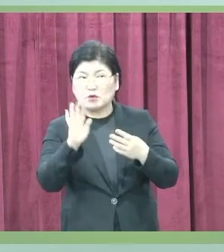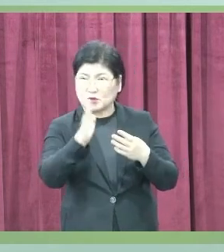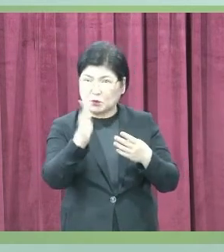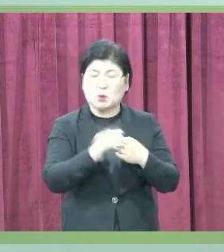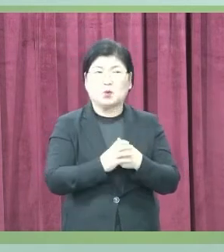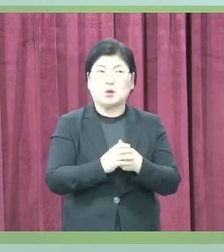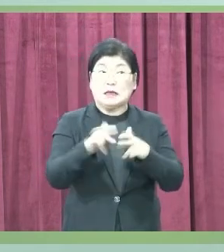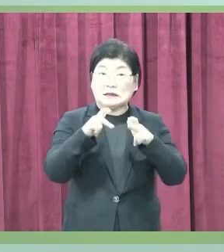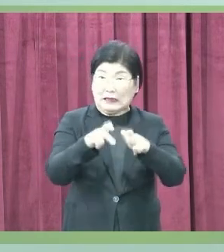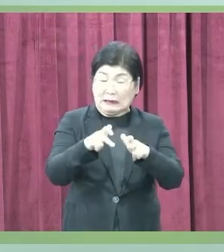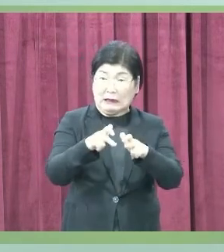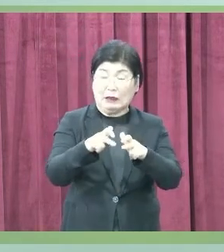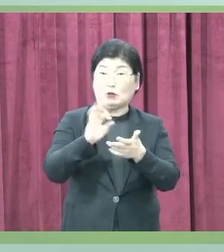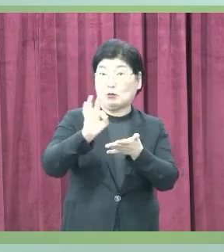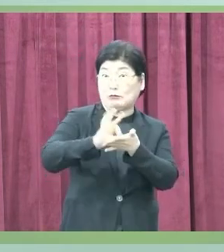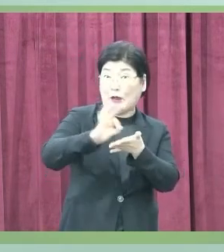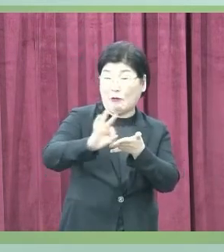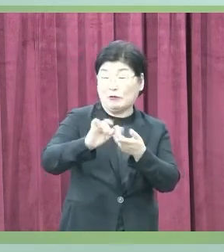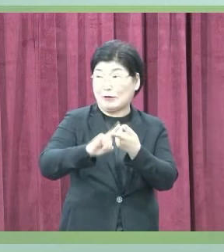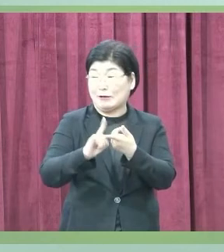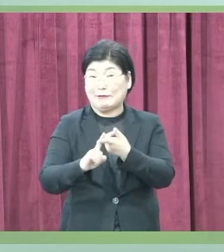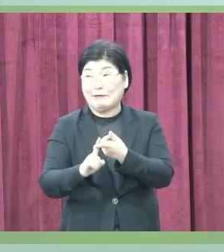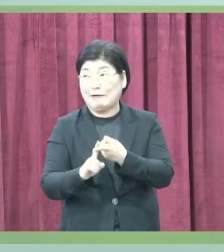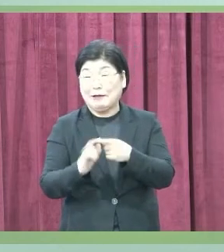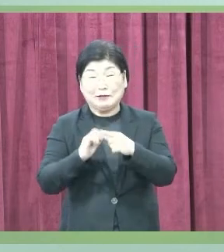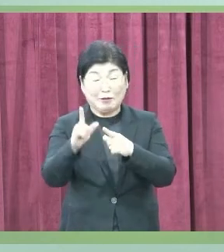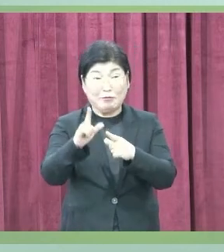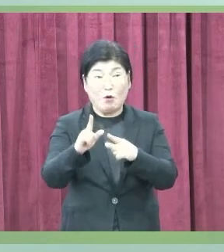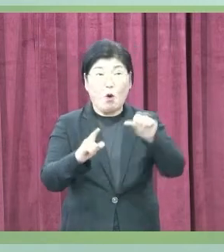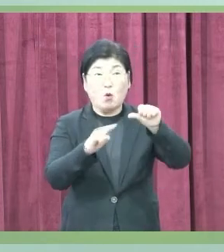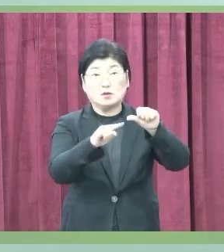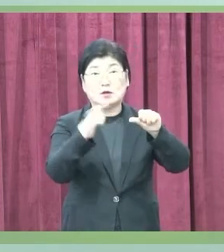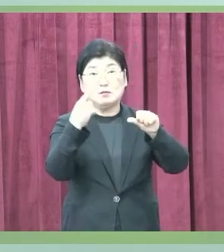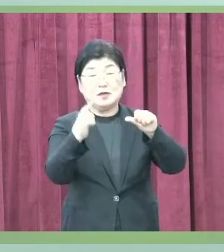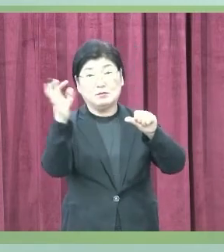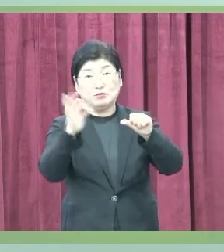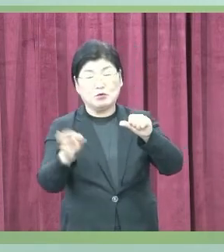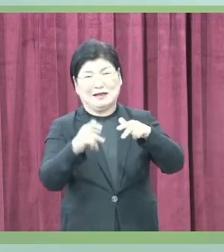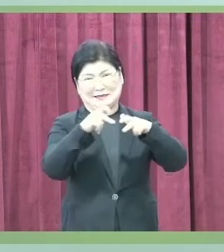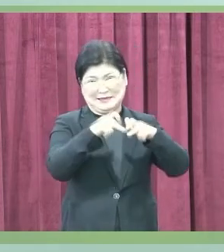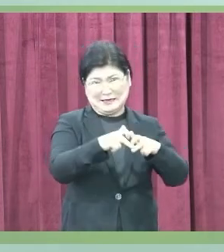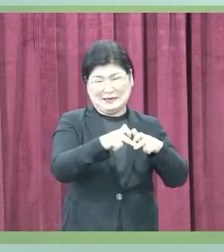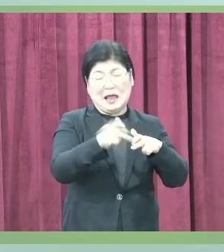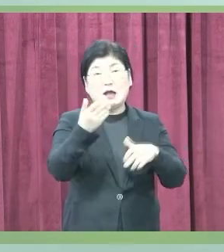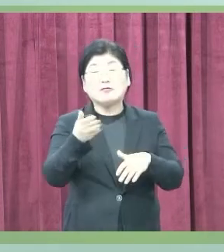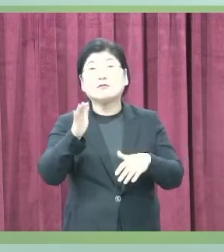장애인의 진료비 현황인데요. 예, 전체 인구 중에서 5.1%죠, 장애 인구가. 그러나